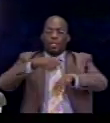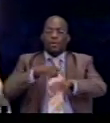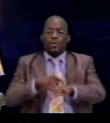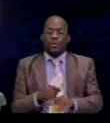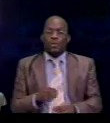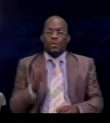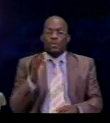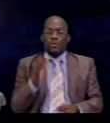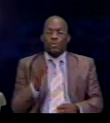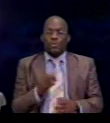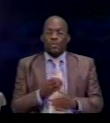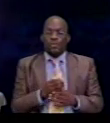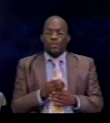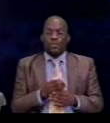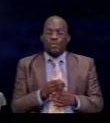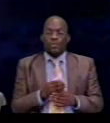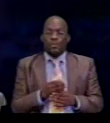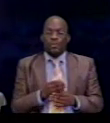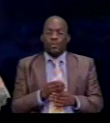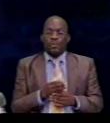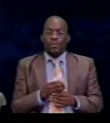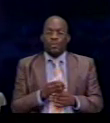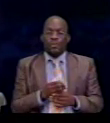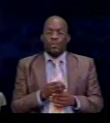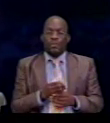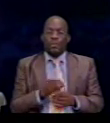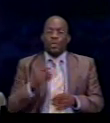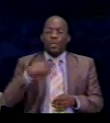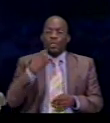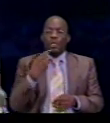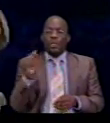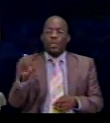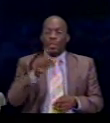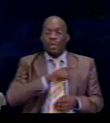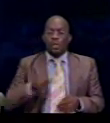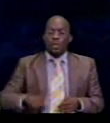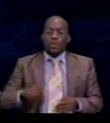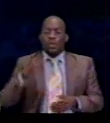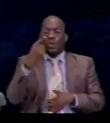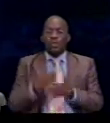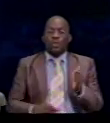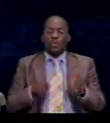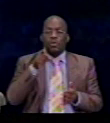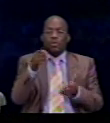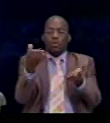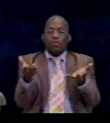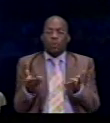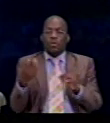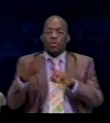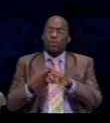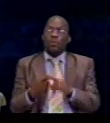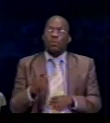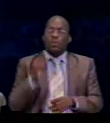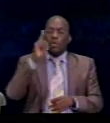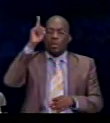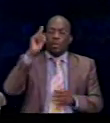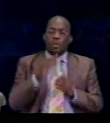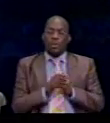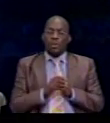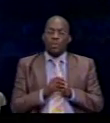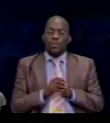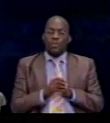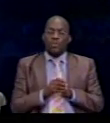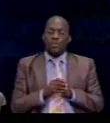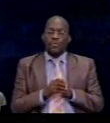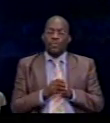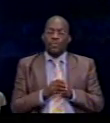voice. Dis au Seigneur ce que tu veux qu'il te fasse. Tell the Lord what you want from le him. Seigneur te fera quelque chose de précis et de miraculeux ce soir.